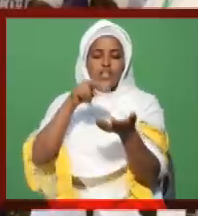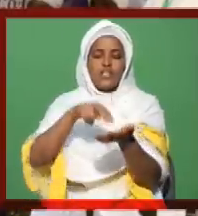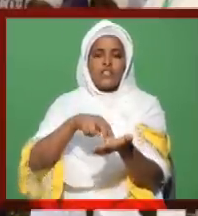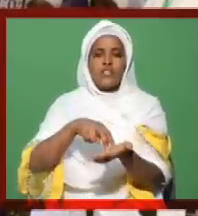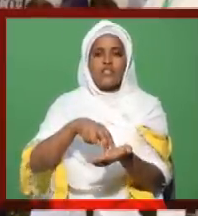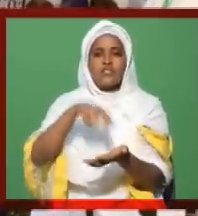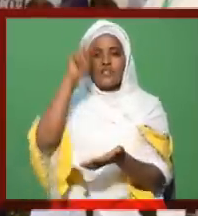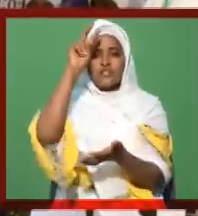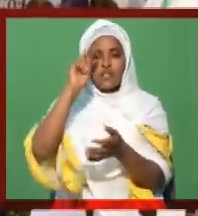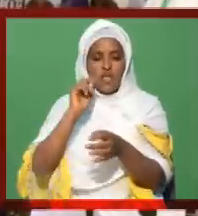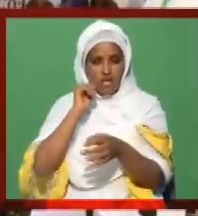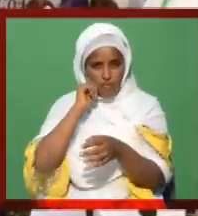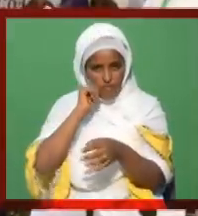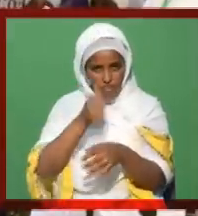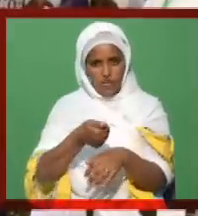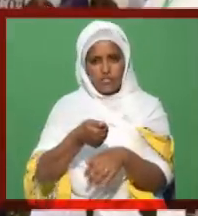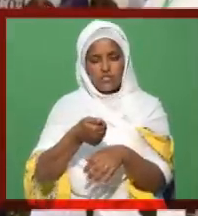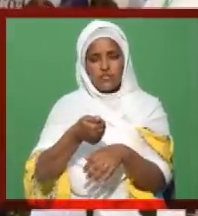የትንሳኤ ማግስት